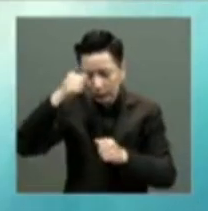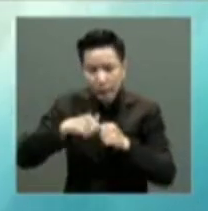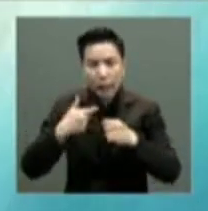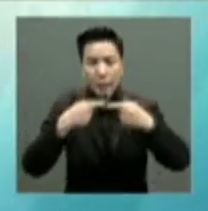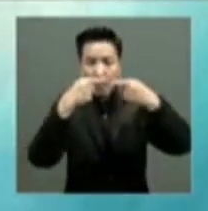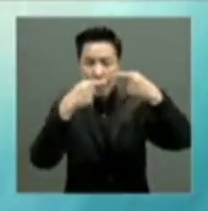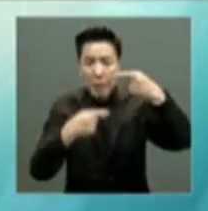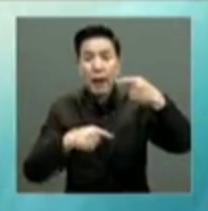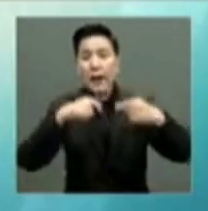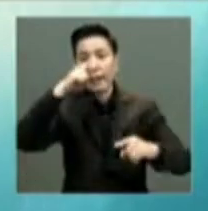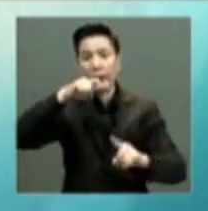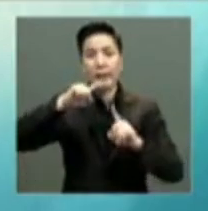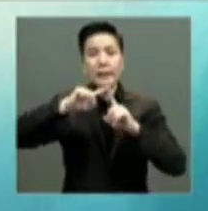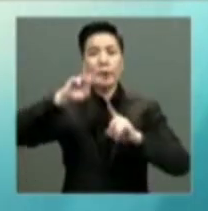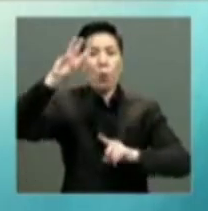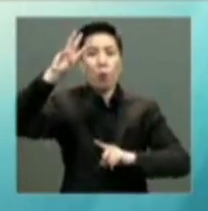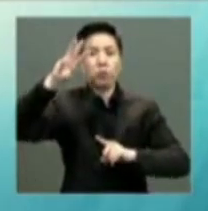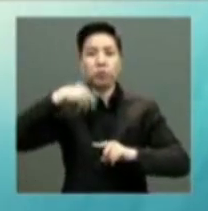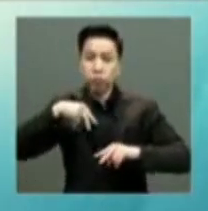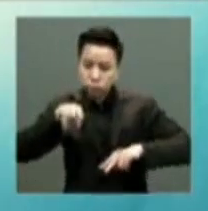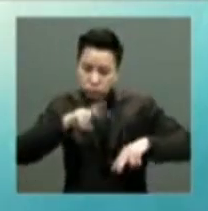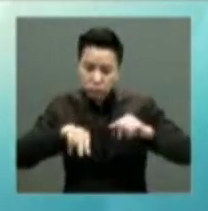ของโลกที่เคยมีการให้นิยามของทางอ่าทางทางกลุ่มประเทศตะวันตกนะครับเอ่อจรอ่าน่าจะเป็นจอห์นฮอปกินส์นะครับที่ที่เป็นอะไรที่เขาจัดอันดับของโลกแล้วเราก็ถ้าผิดพลาดขออภัยผมจำชื่อไม่ได้แต่ว่าขอให้เราเป็นอันดับ6